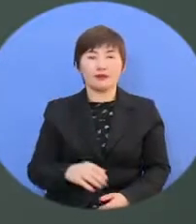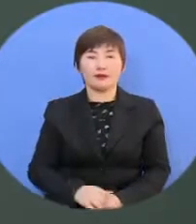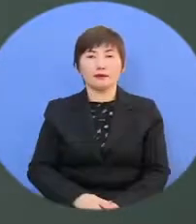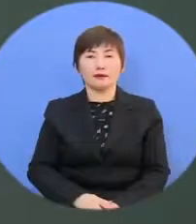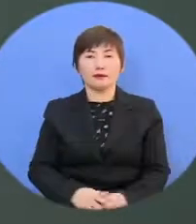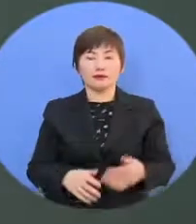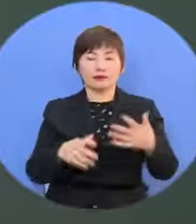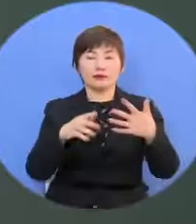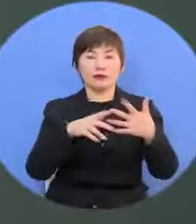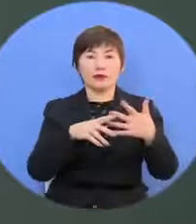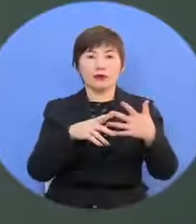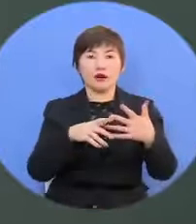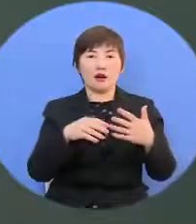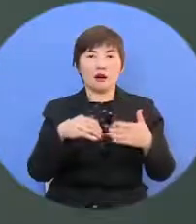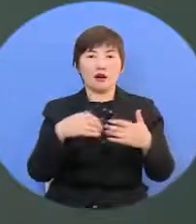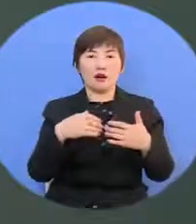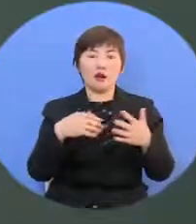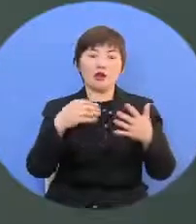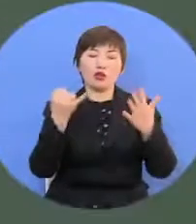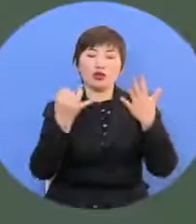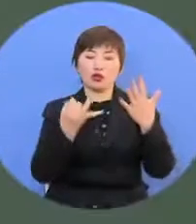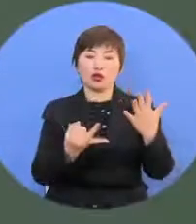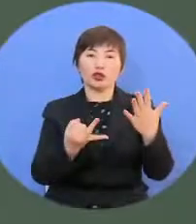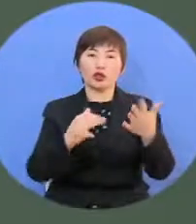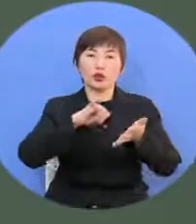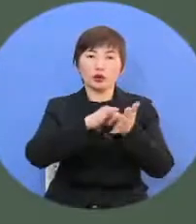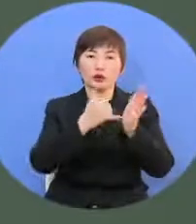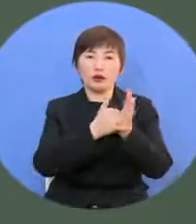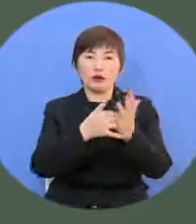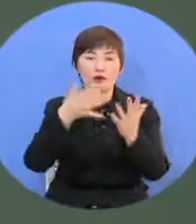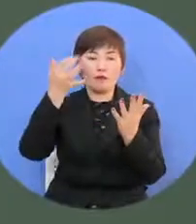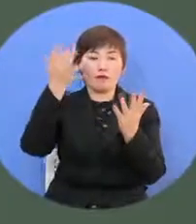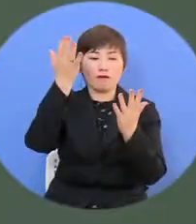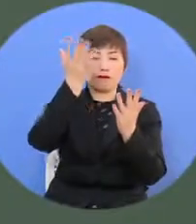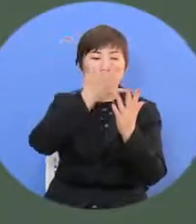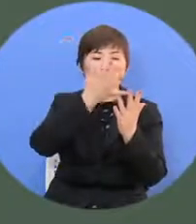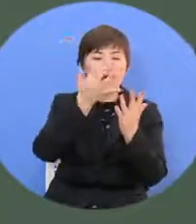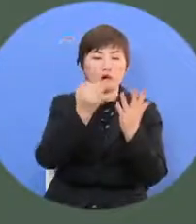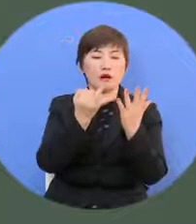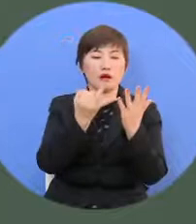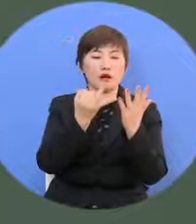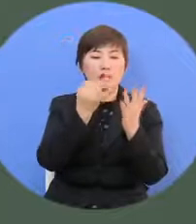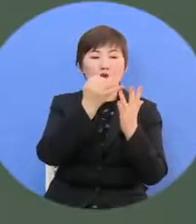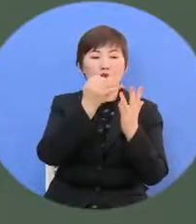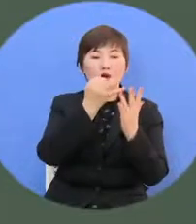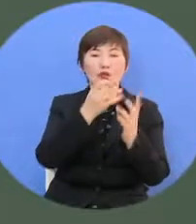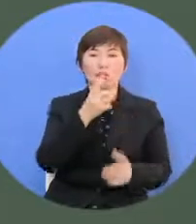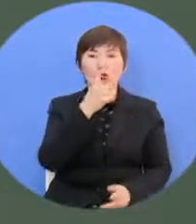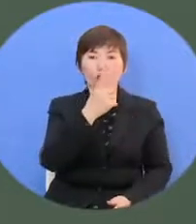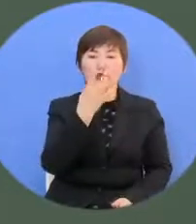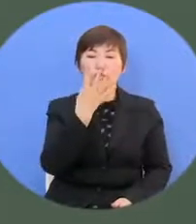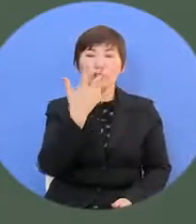За медиан маань энд өгөгдсөн 7 утгаас дунд оршиж байгаа утга буюу 143.